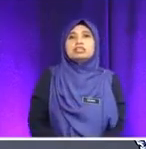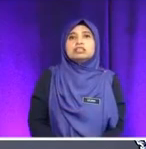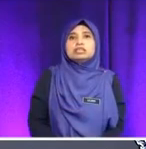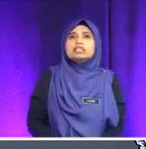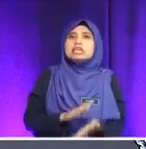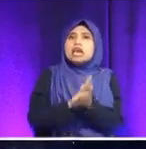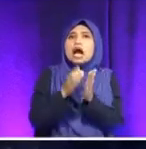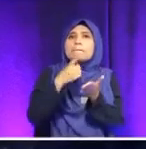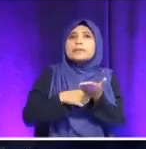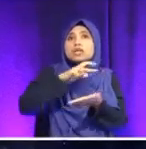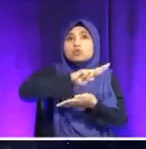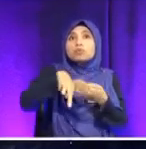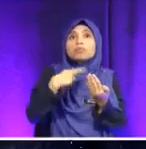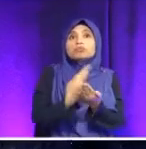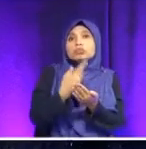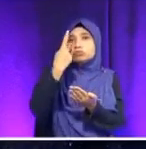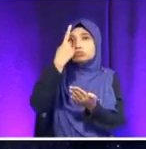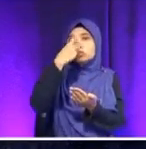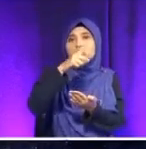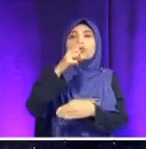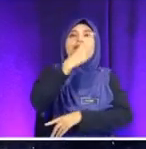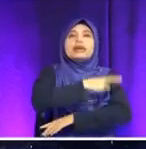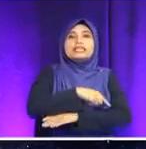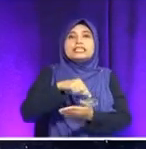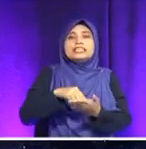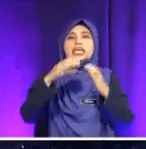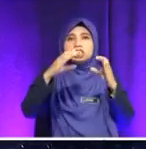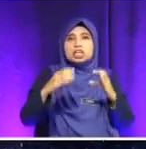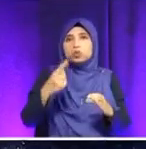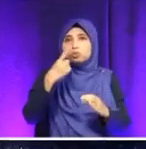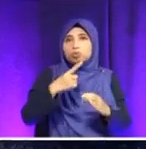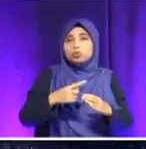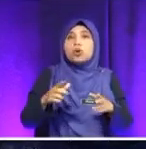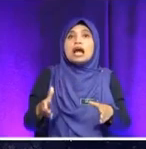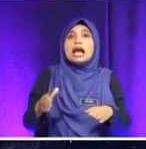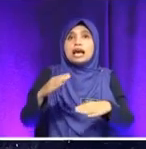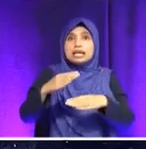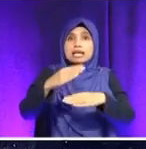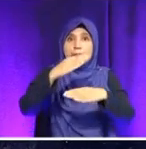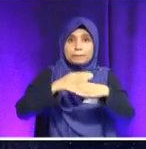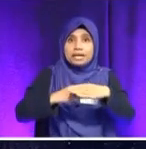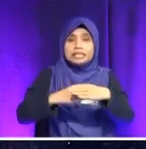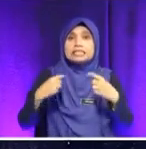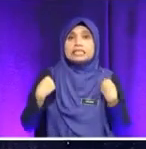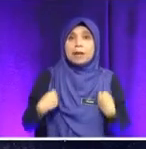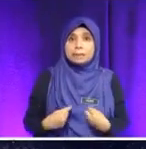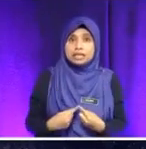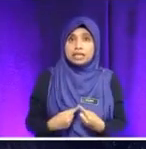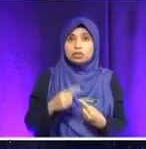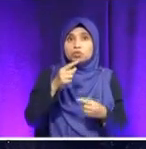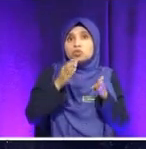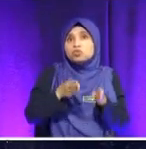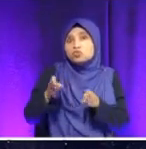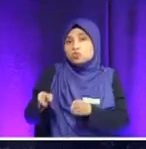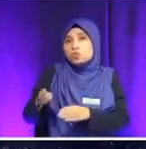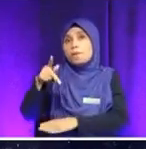kita hari ni. Okey, untuk hari ni kita dah belajar cara-cara kita nak melipat napkin. Kita dah belajar cara-cara kita nak menyusun atau